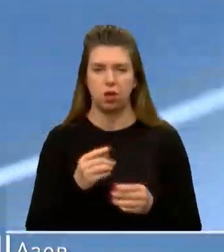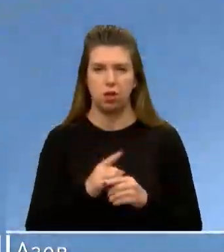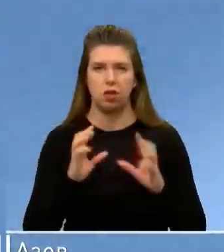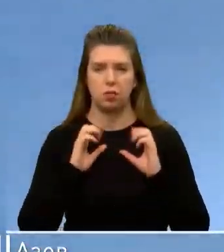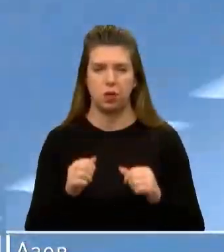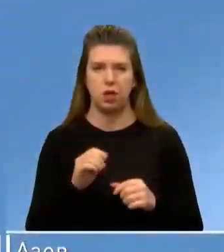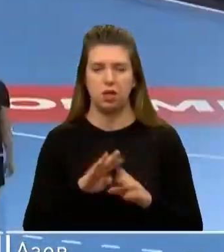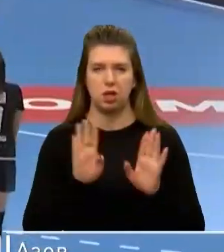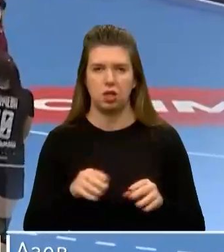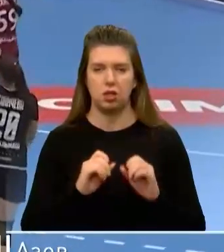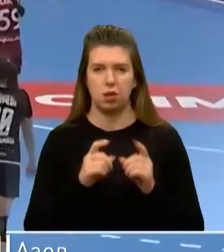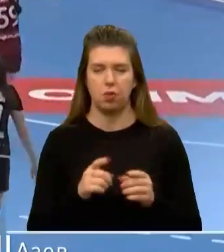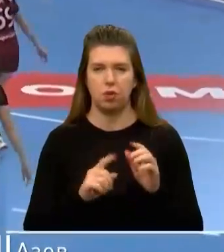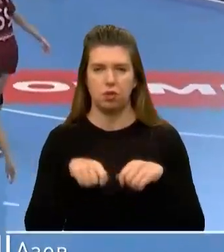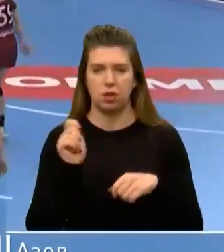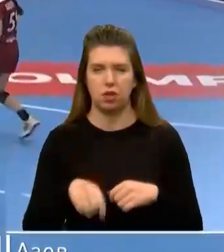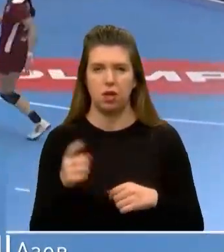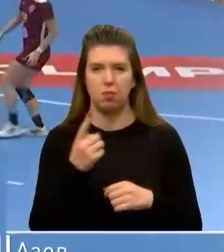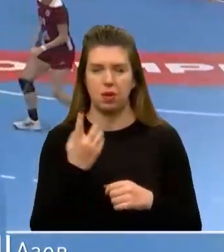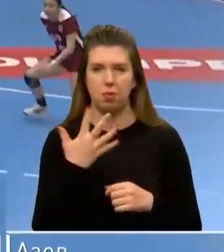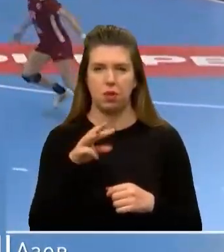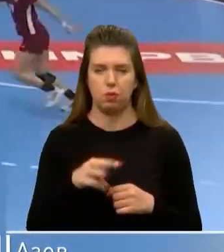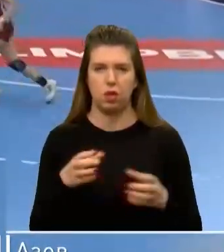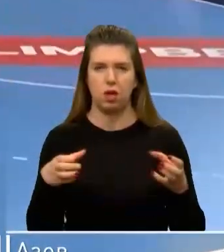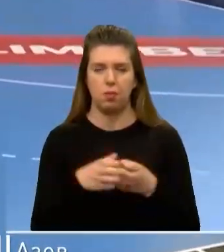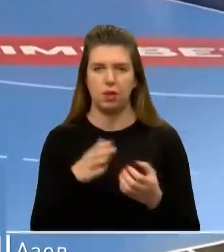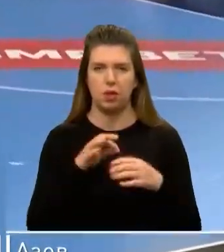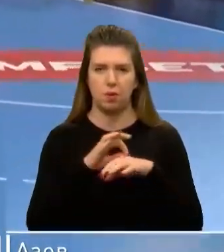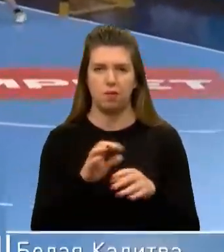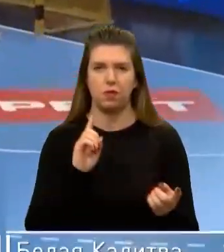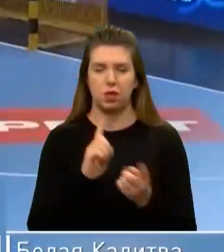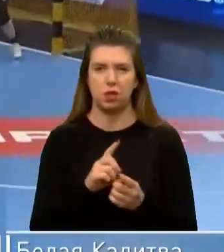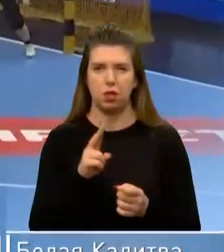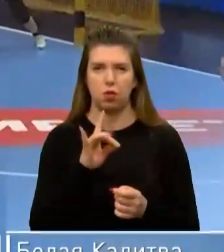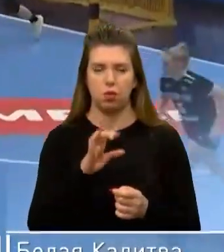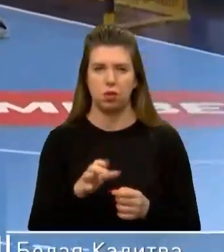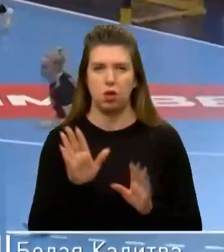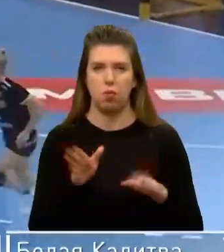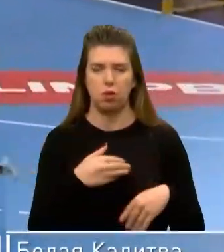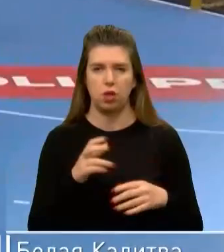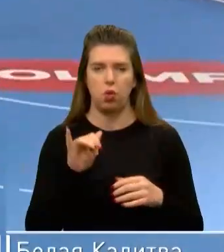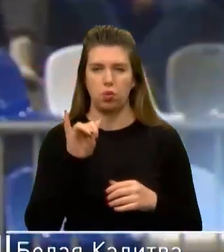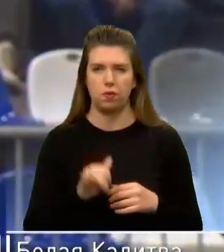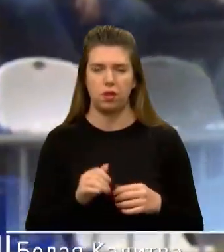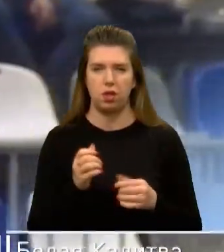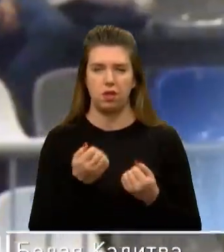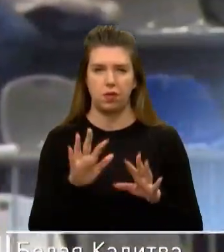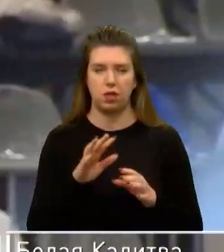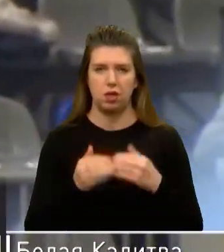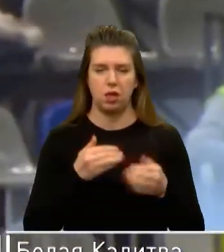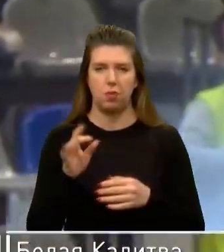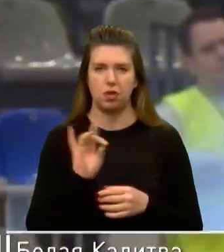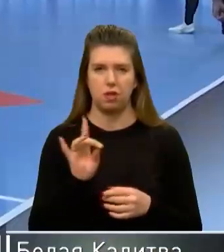смелее и даже забросили на старте первые 5 минут команды провели на встречных курсах но после университет не выдержал Темпо